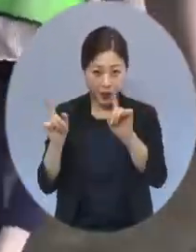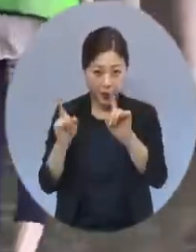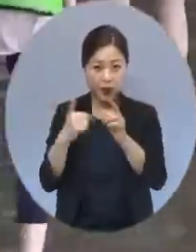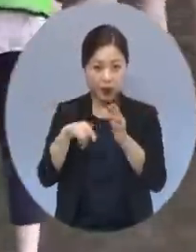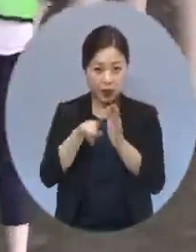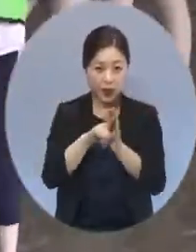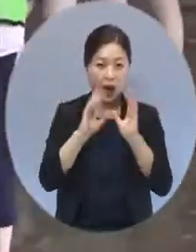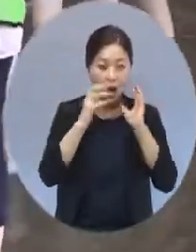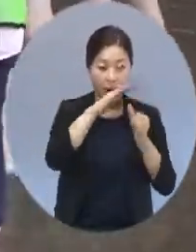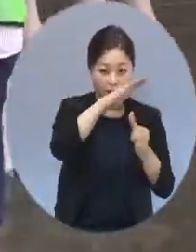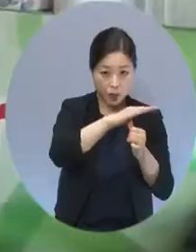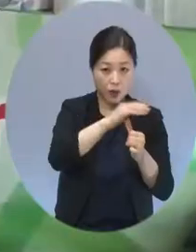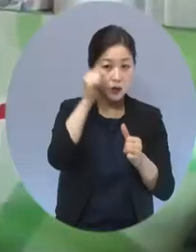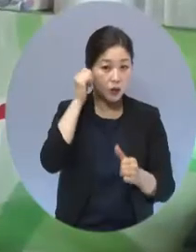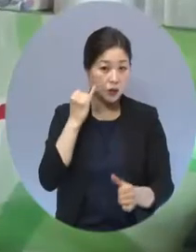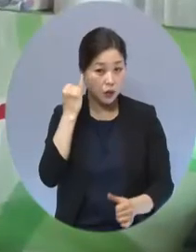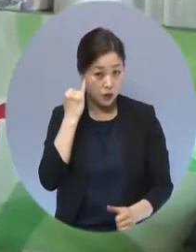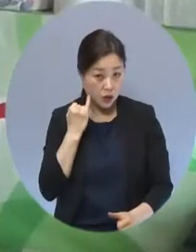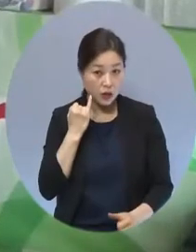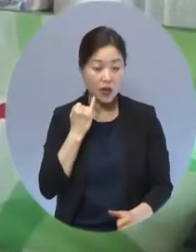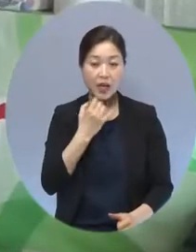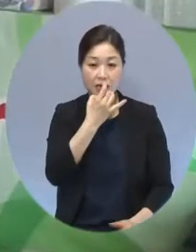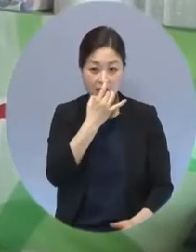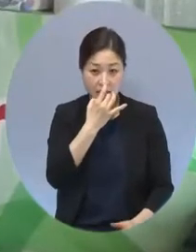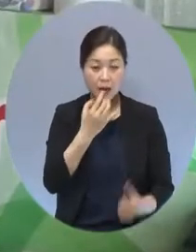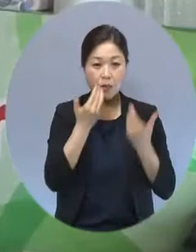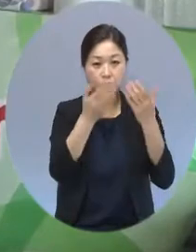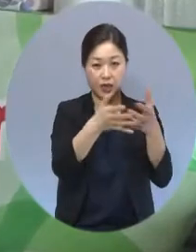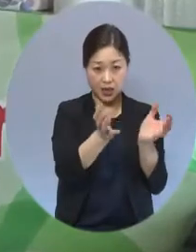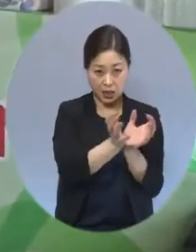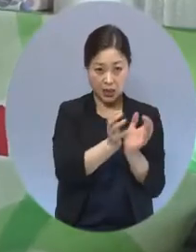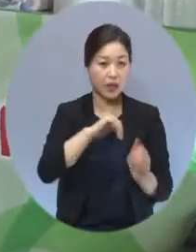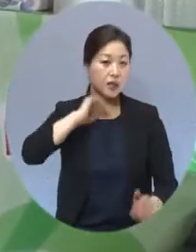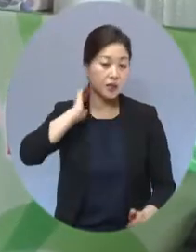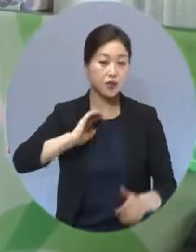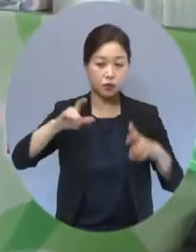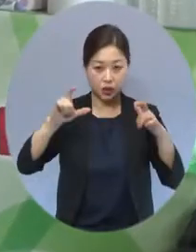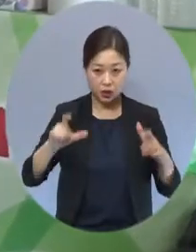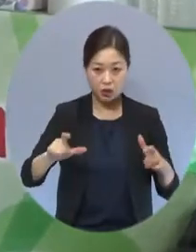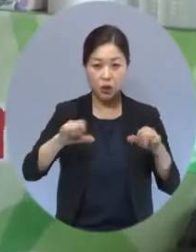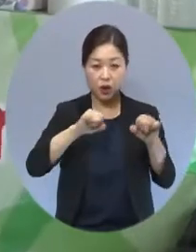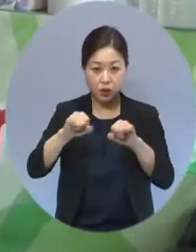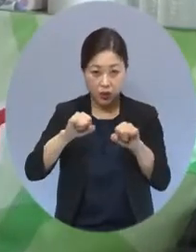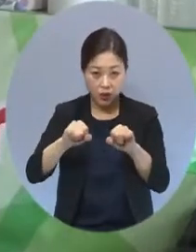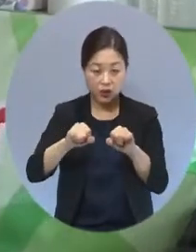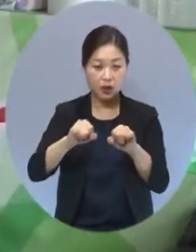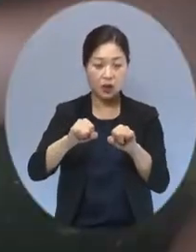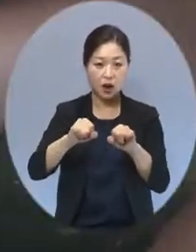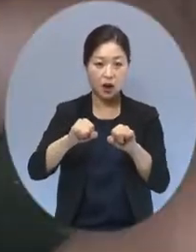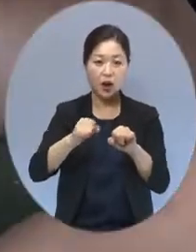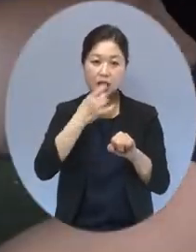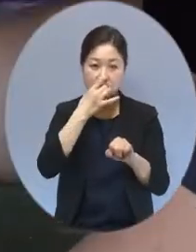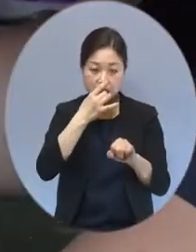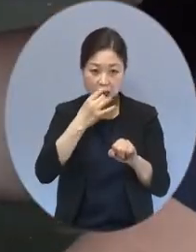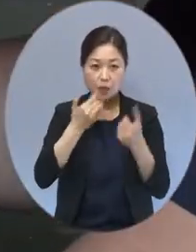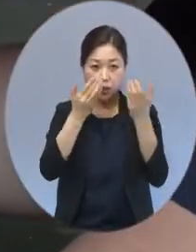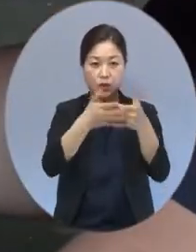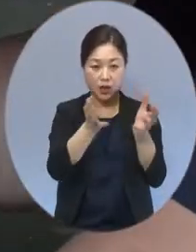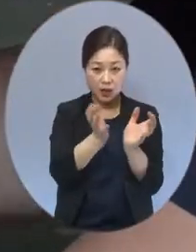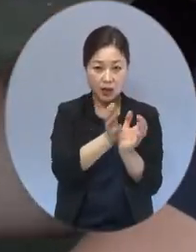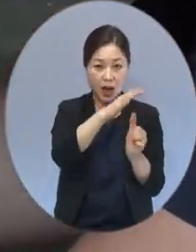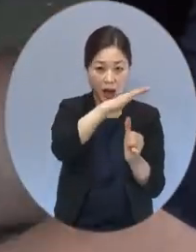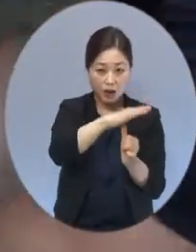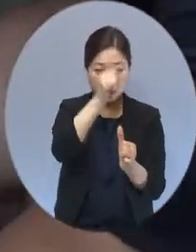씨앗 봉사단입니다. 의정부에서 활동하는 씨앗 봉사단은 아동, 청소년, 성인으로 구성되어 전